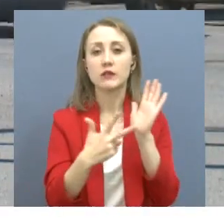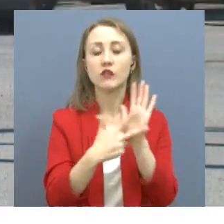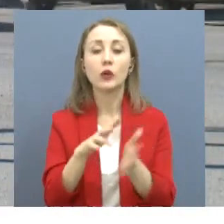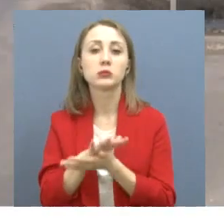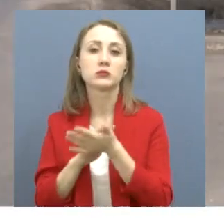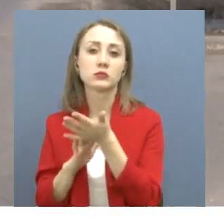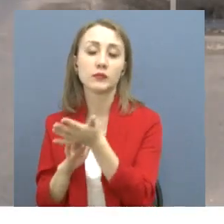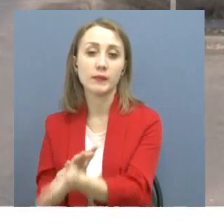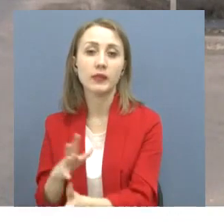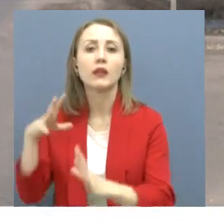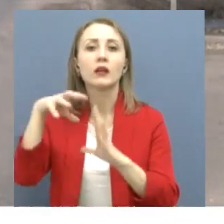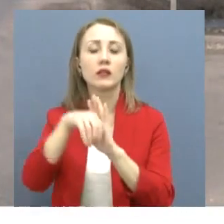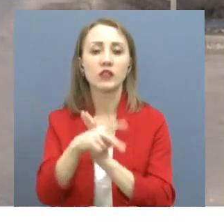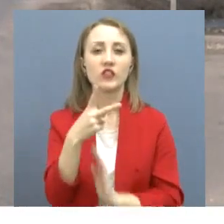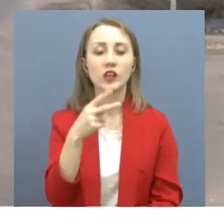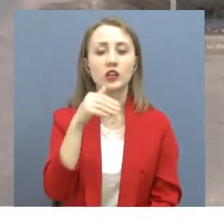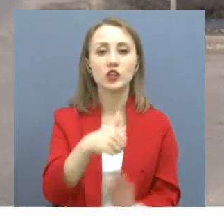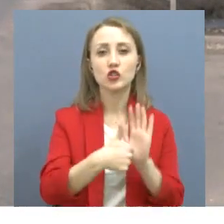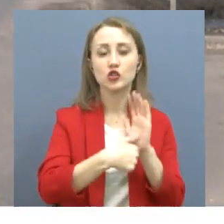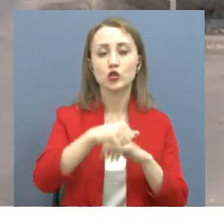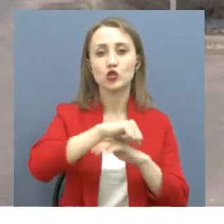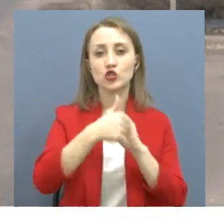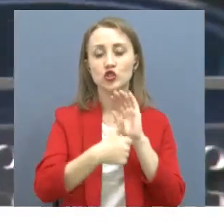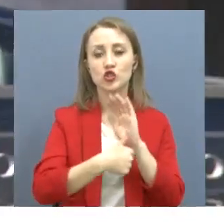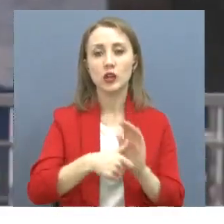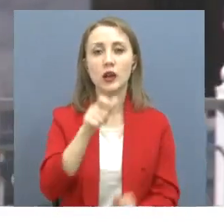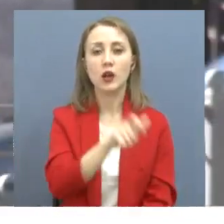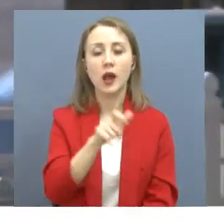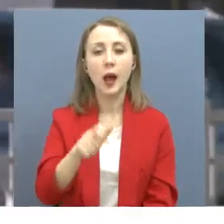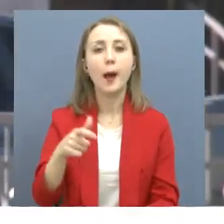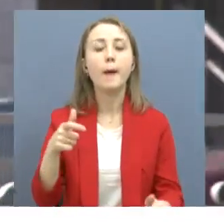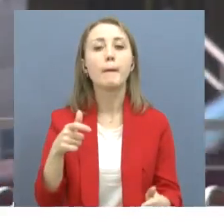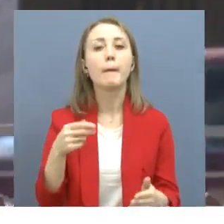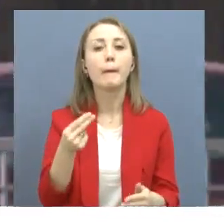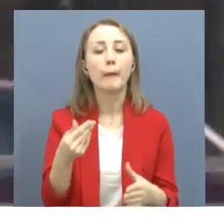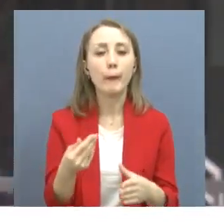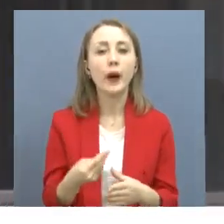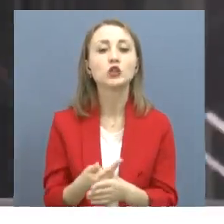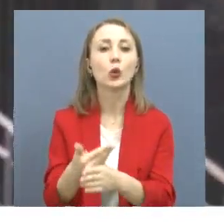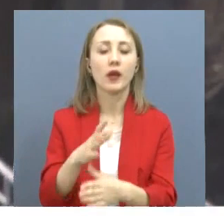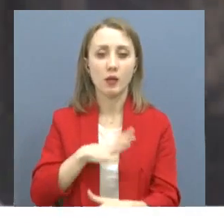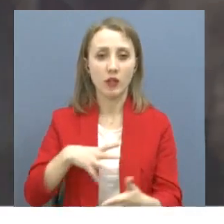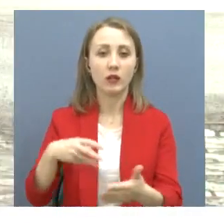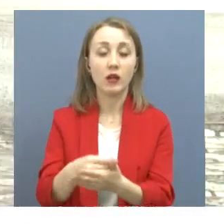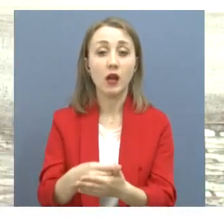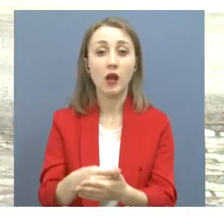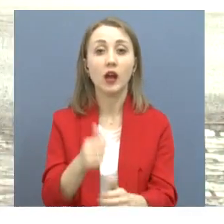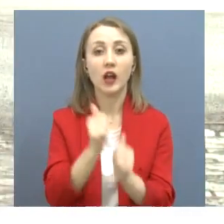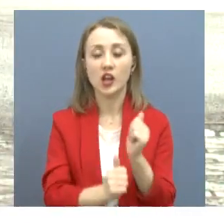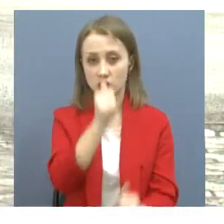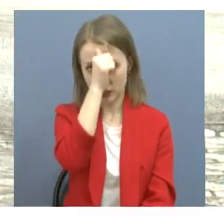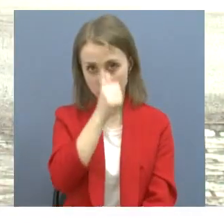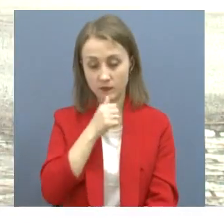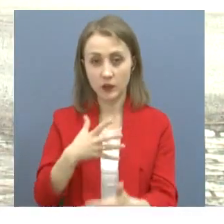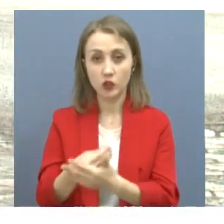3278 заявлений. Из них 2616 гражданам пособие выплачено. Добавим, что ежемесячная выплата